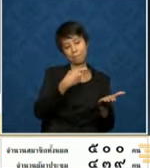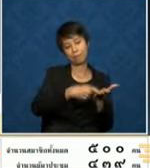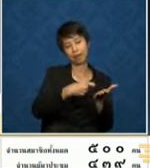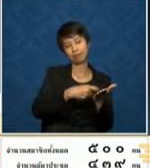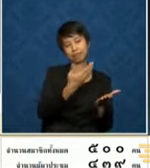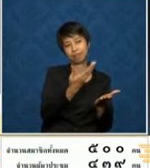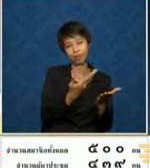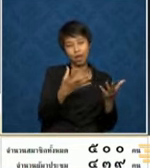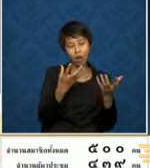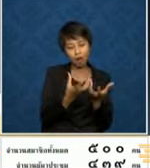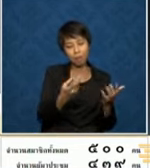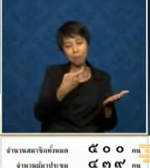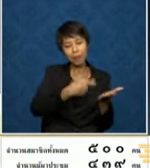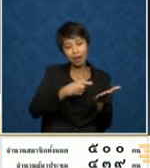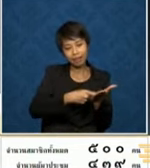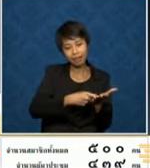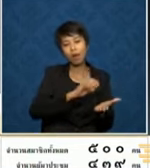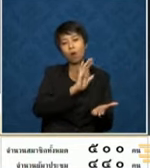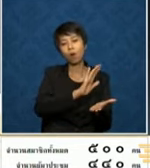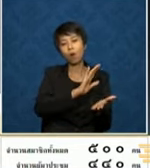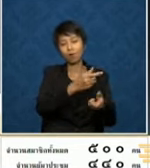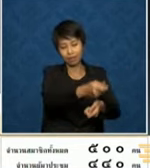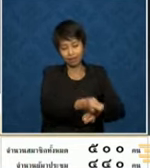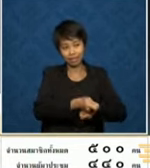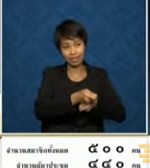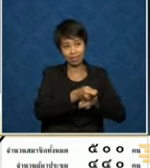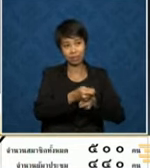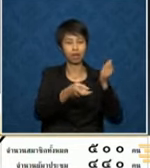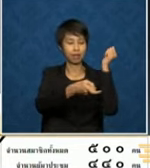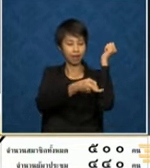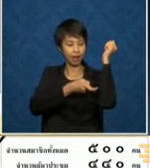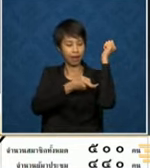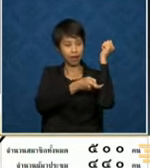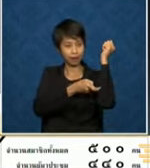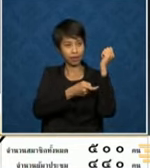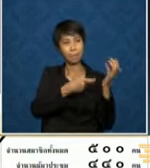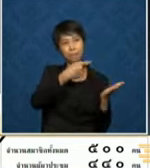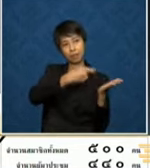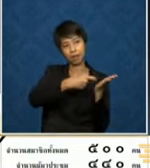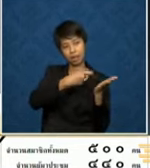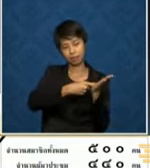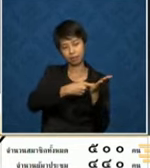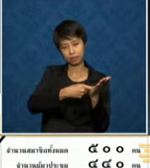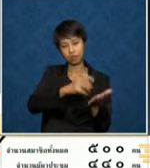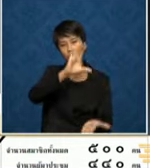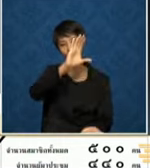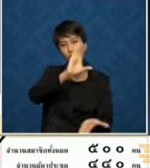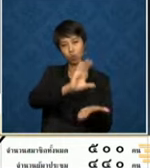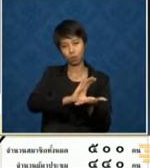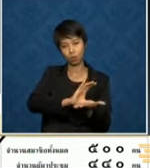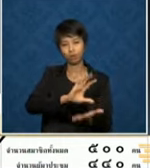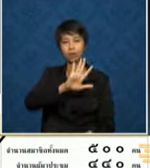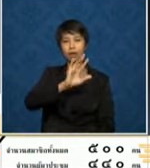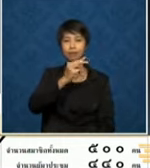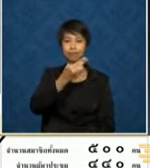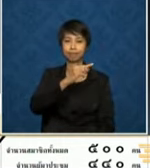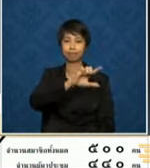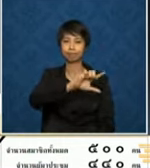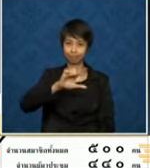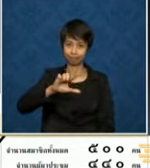สินค้าภาคเกษตรเป็นหลักในส่วนของยางพาราเราประกันรายได้โดยใช้งบประมาณไป 50,000 ล้าน